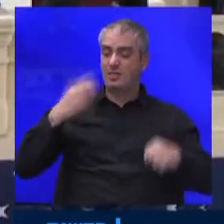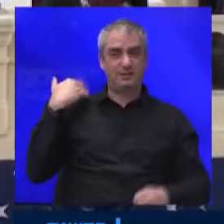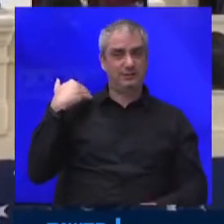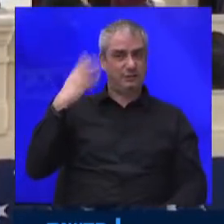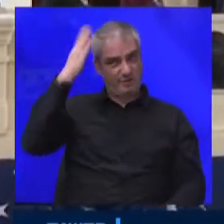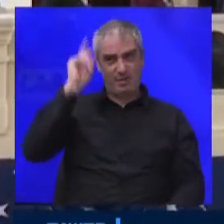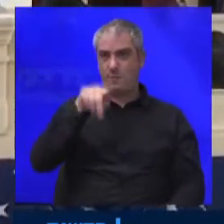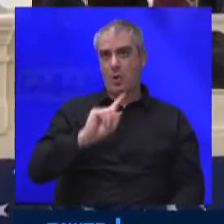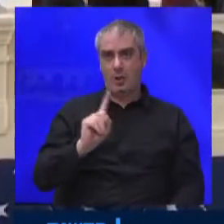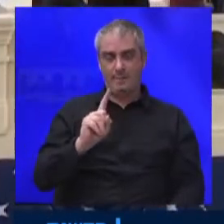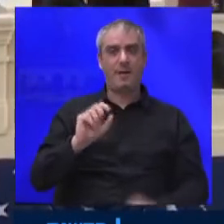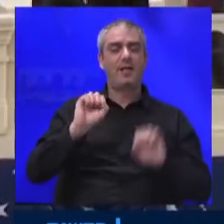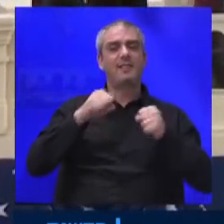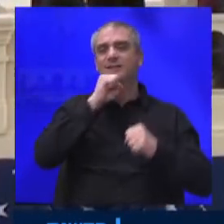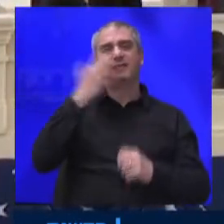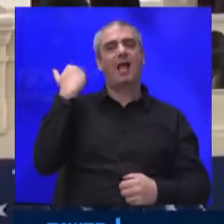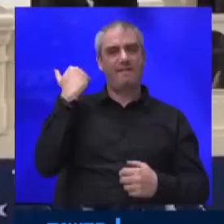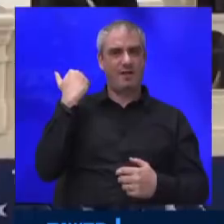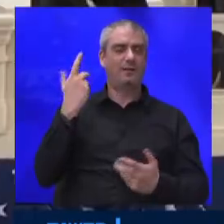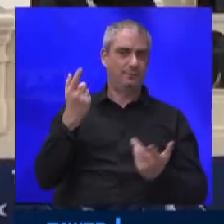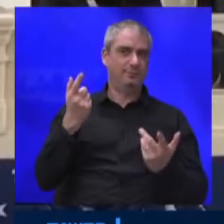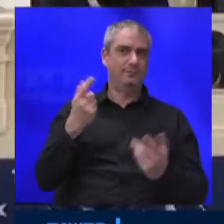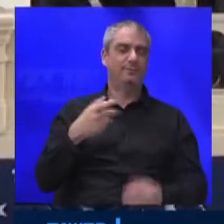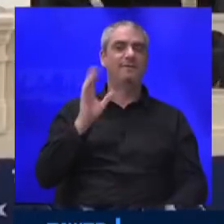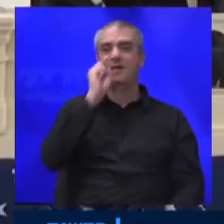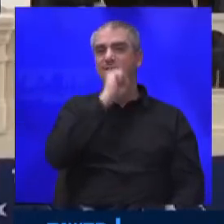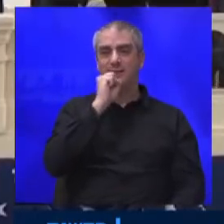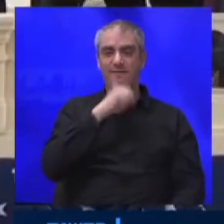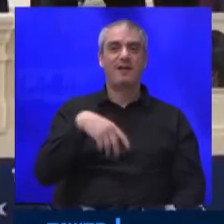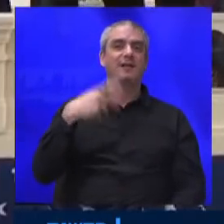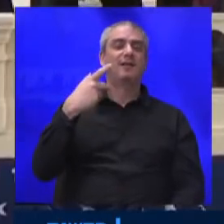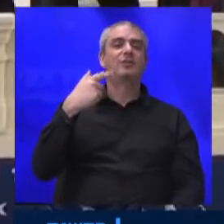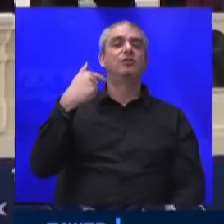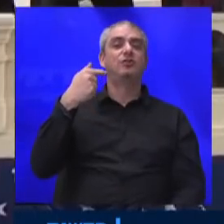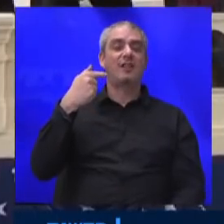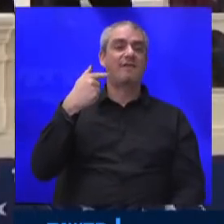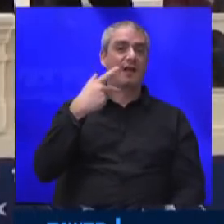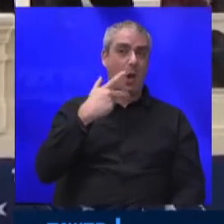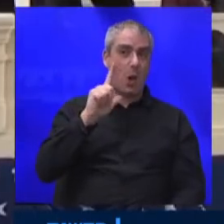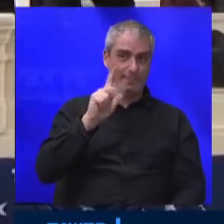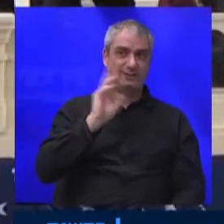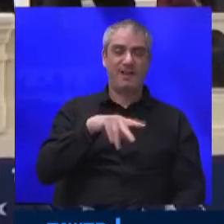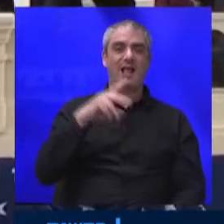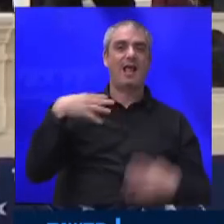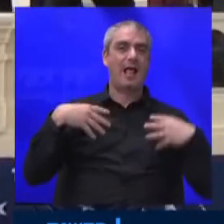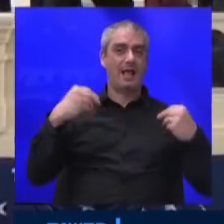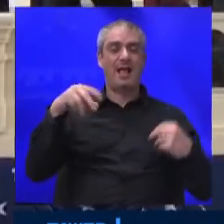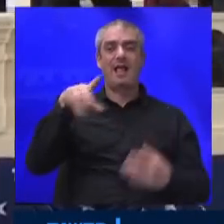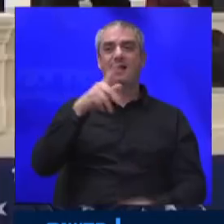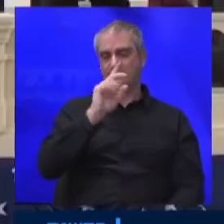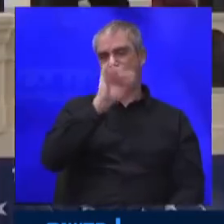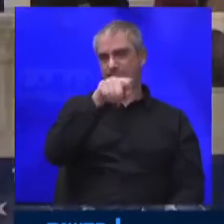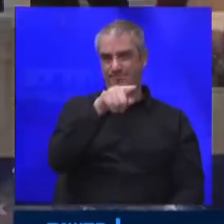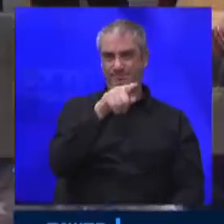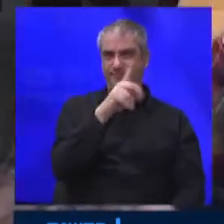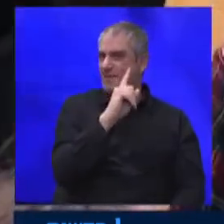כאן. נשיאי עבר אחרים וכוכבות הפופ, ליידי גאגה וג'ניפר לופז, בהחלט כן. אבל זו לא הייתה מסיבה וגם לא חגיגה